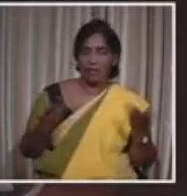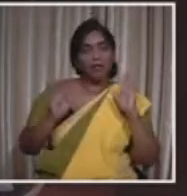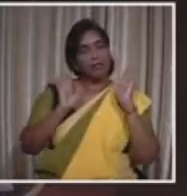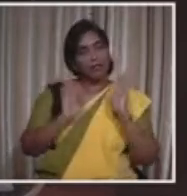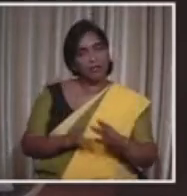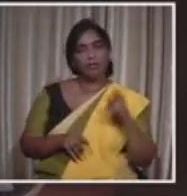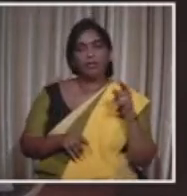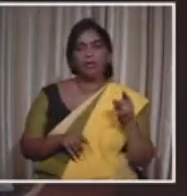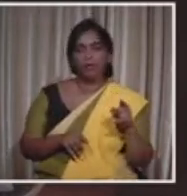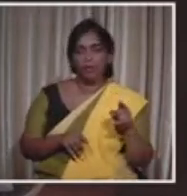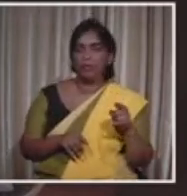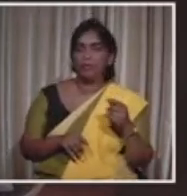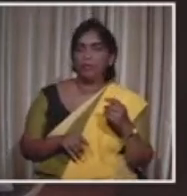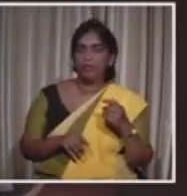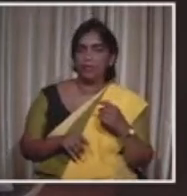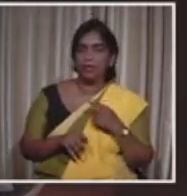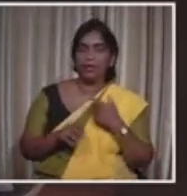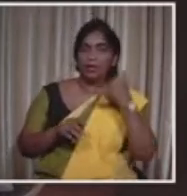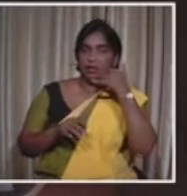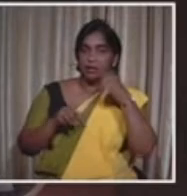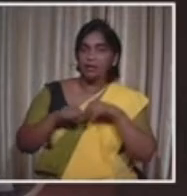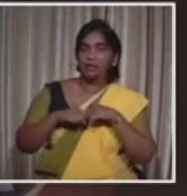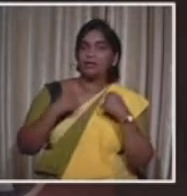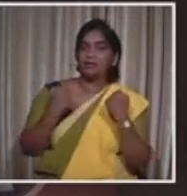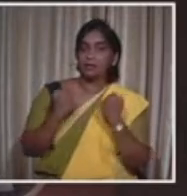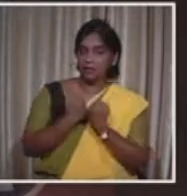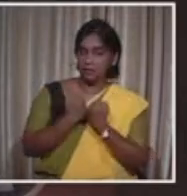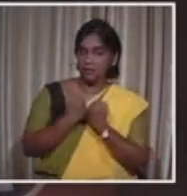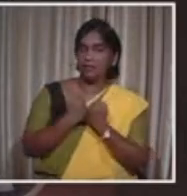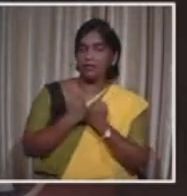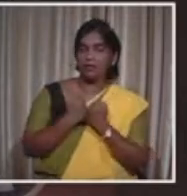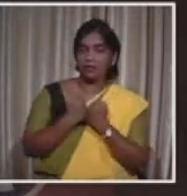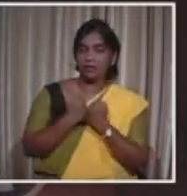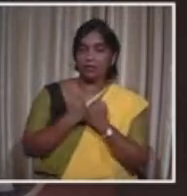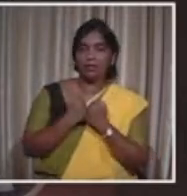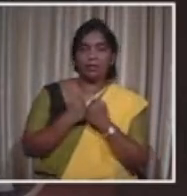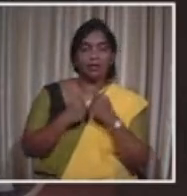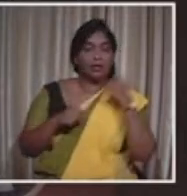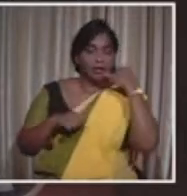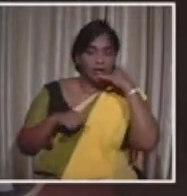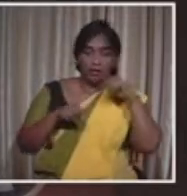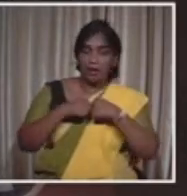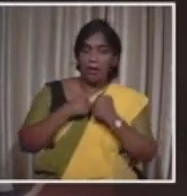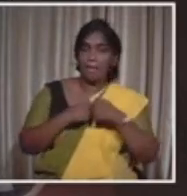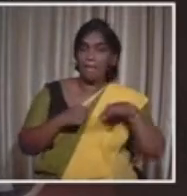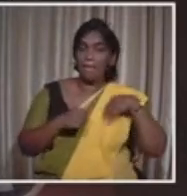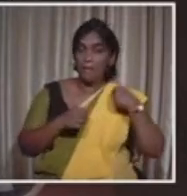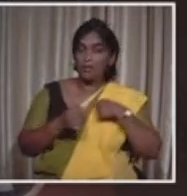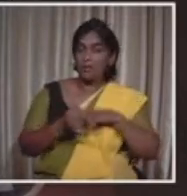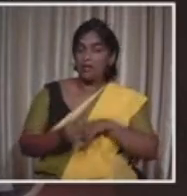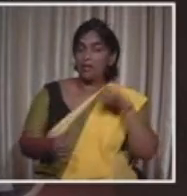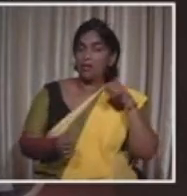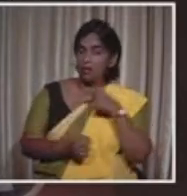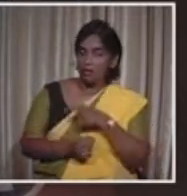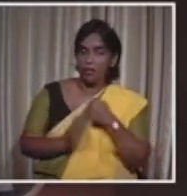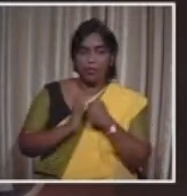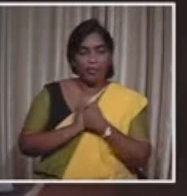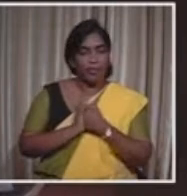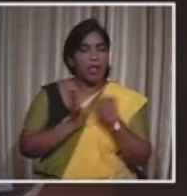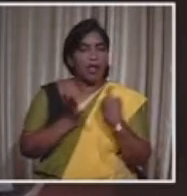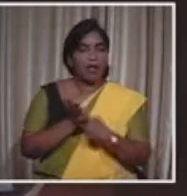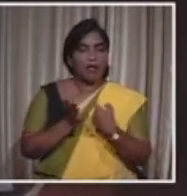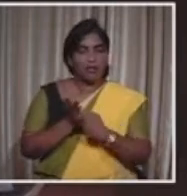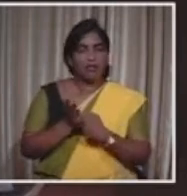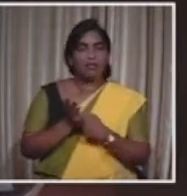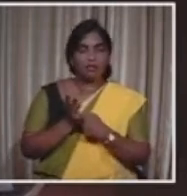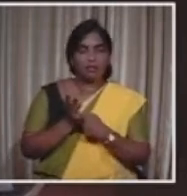නිසාම අපේ සමගි ජන බලවේගයේ සමගි සන්ධානයේ මහලේකම්තුමාගේ අපේ ගරු රංජිත් මද්දුබ